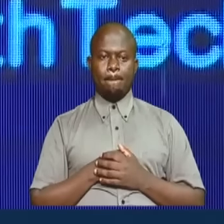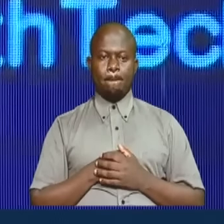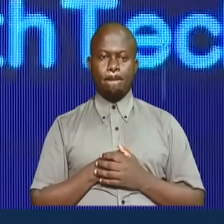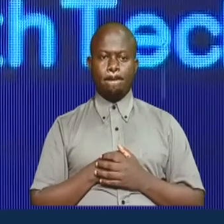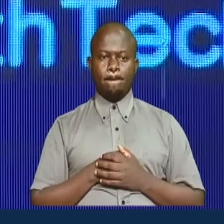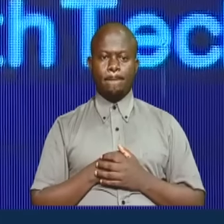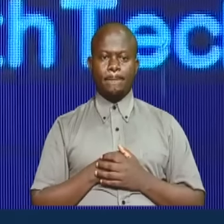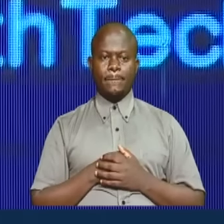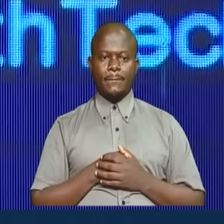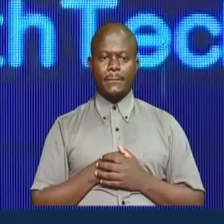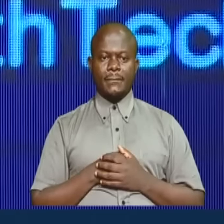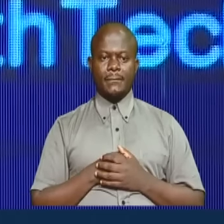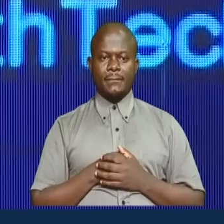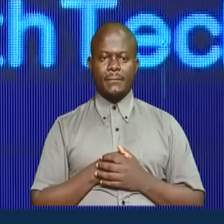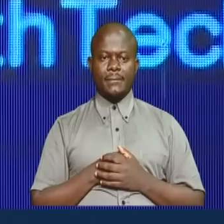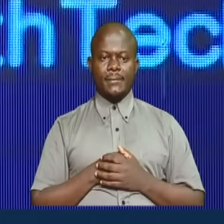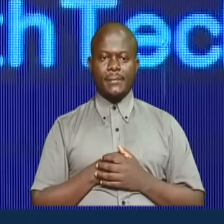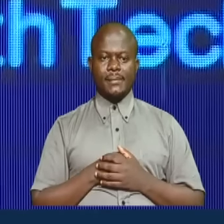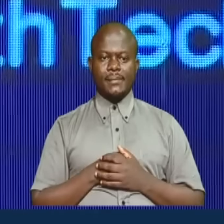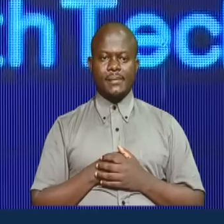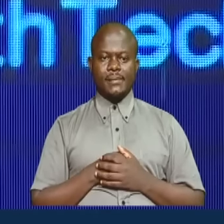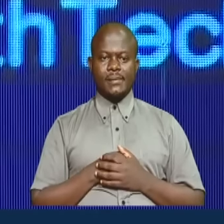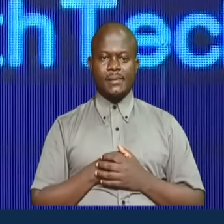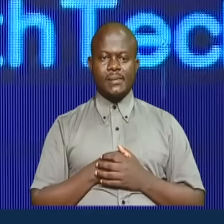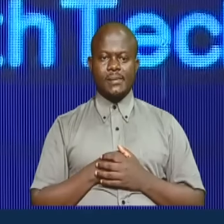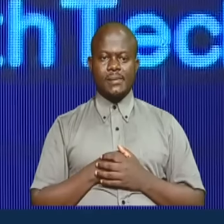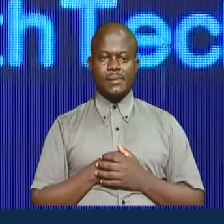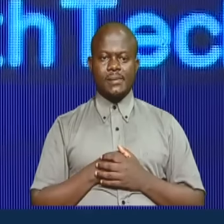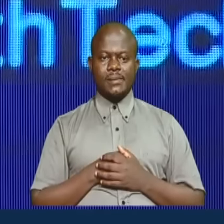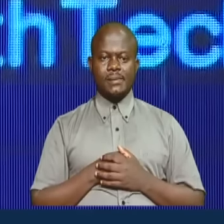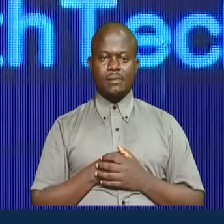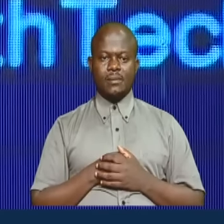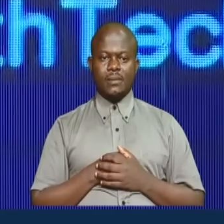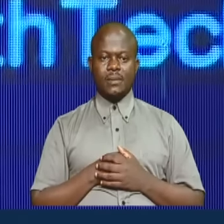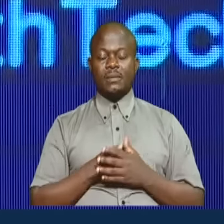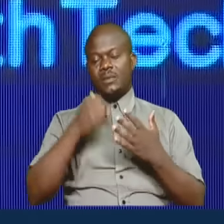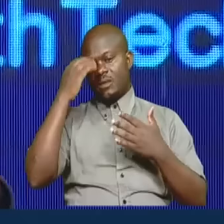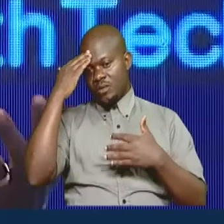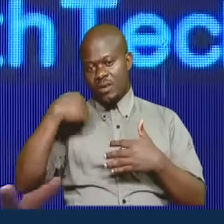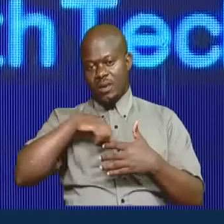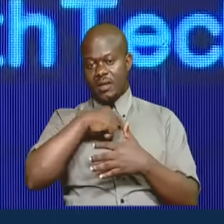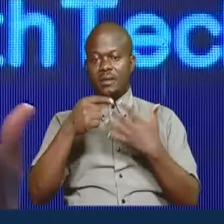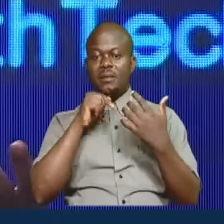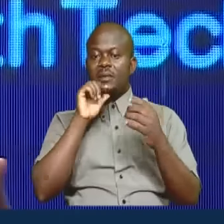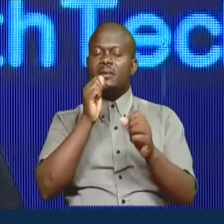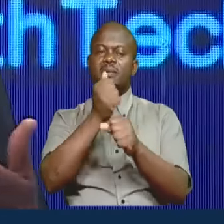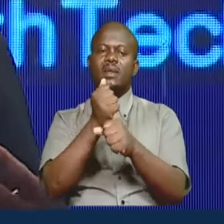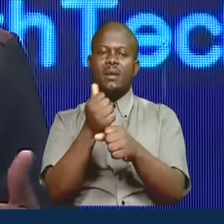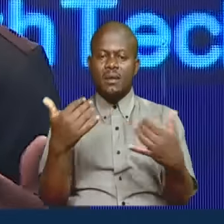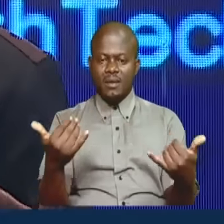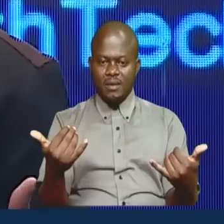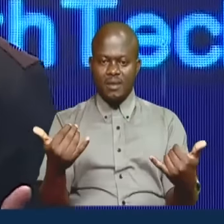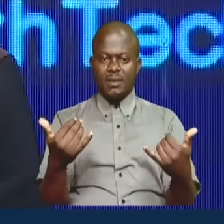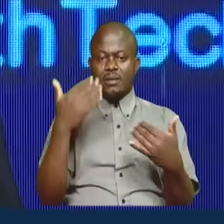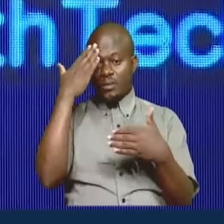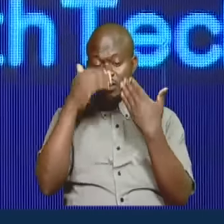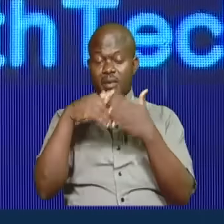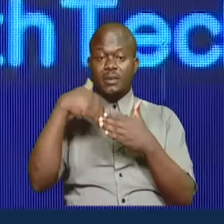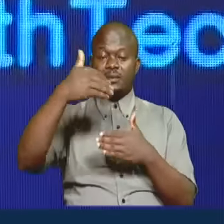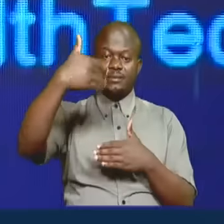not use this, which you always refer to as a... None kuki bitakorwa? Nuko buri